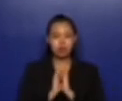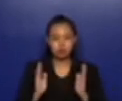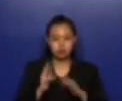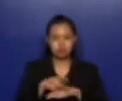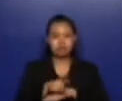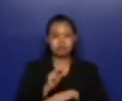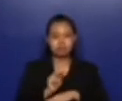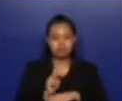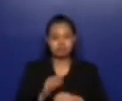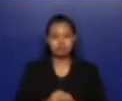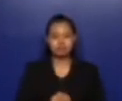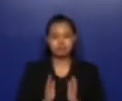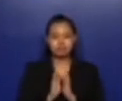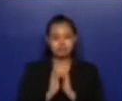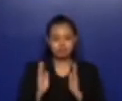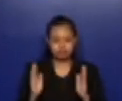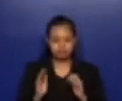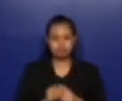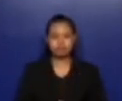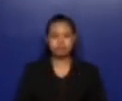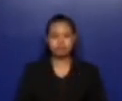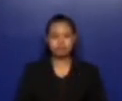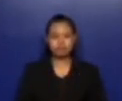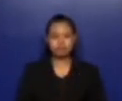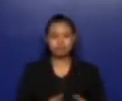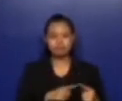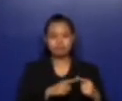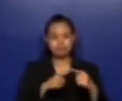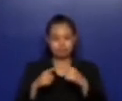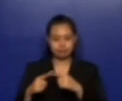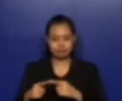ขอบคุณครับต่อไป